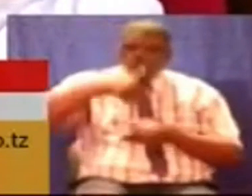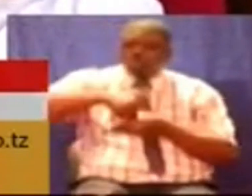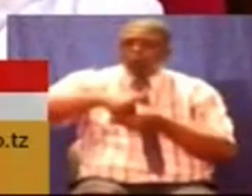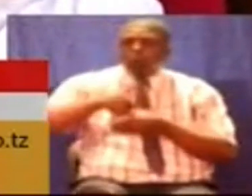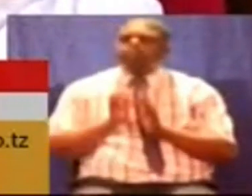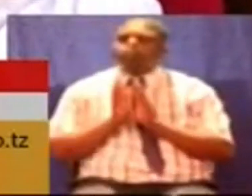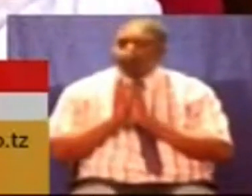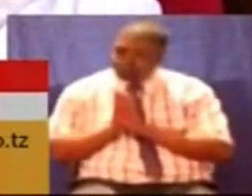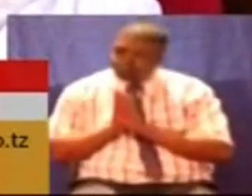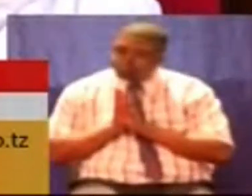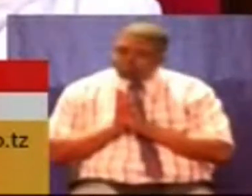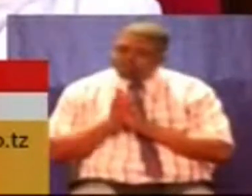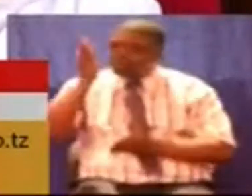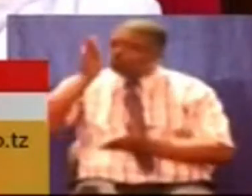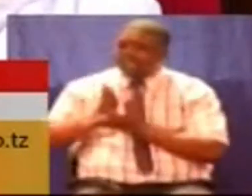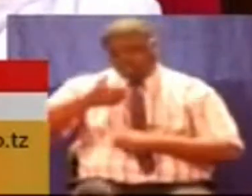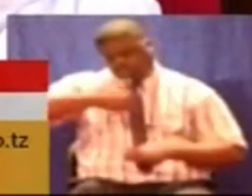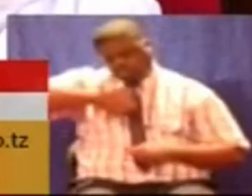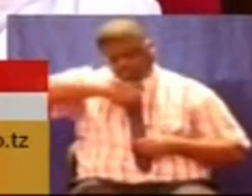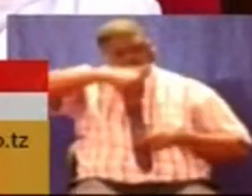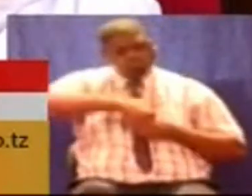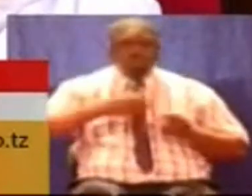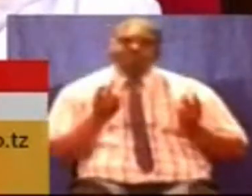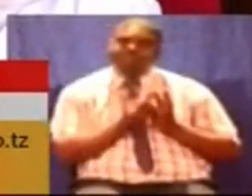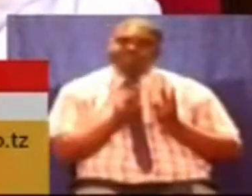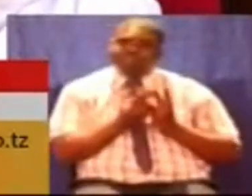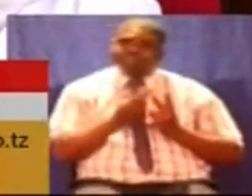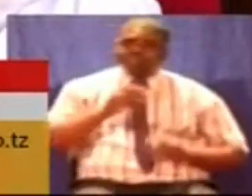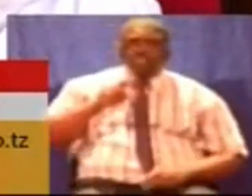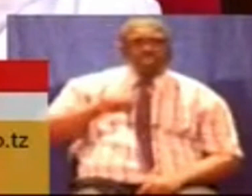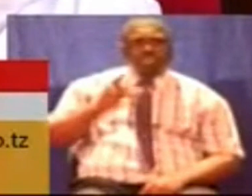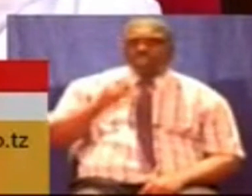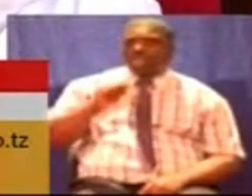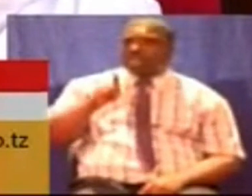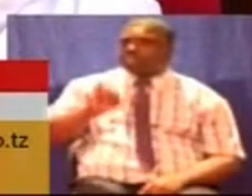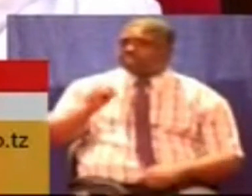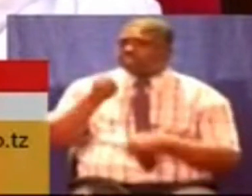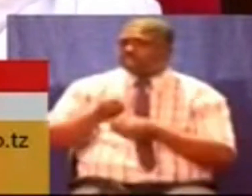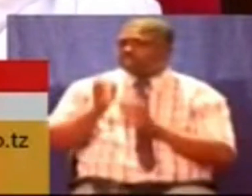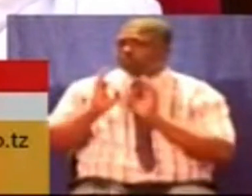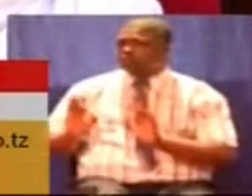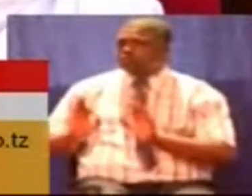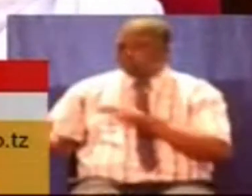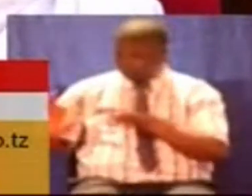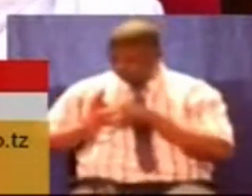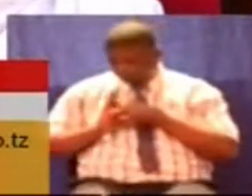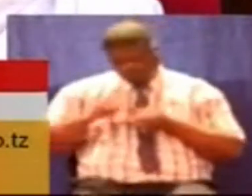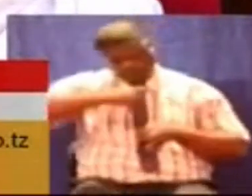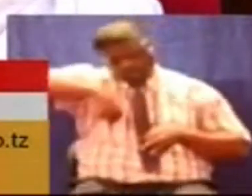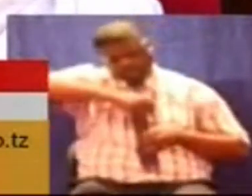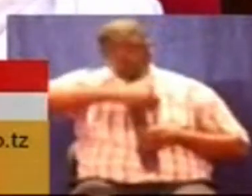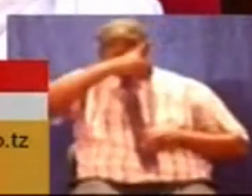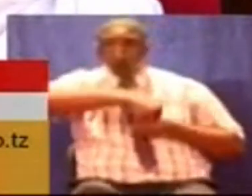bajeti. Mheshimiwa Ndaki Mashimba amefanya kazi nzuri ya kutuunganisha sisi wajumbe wa kamati ya